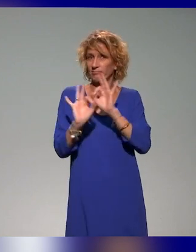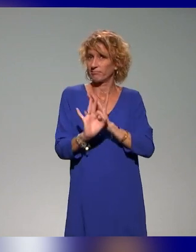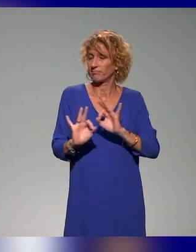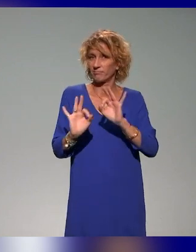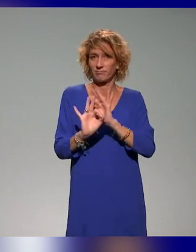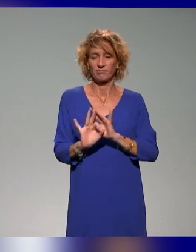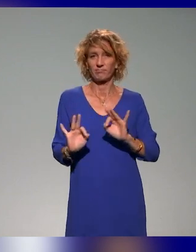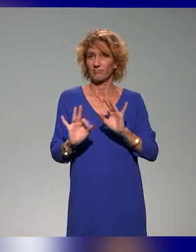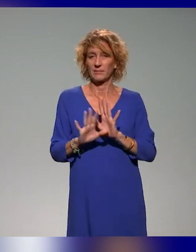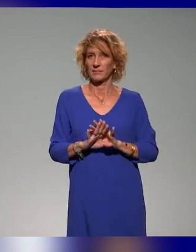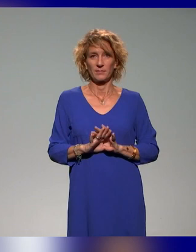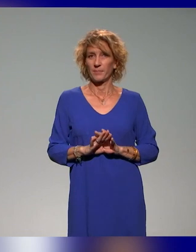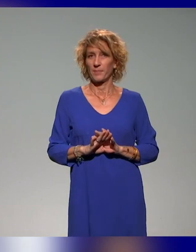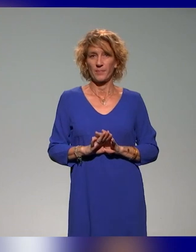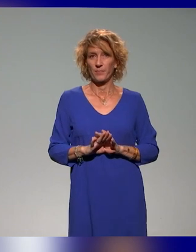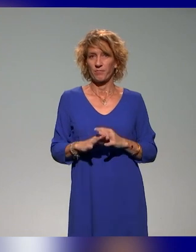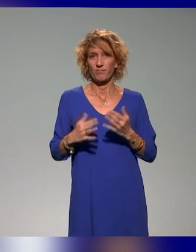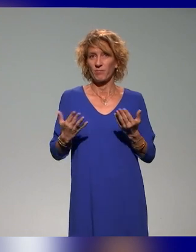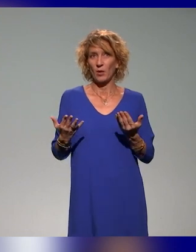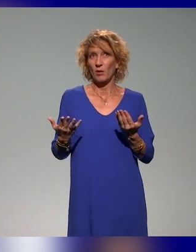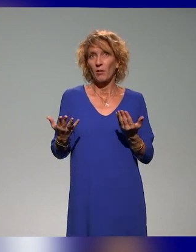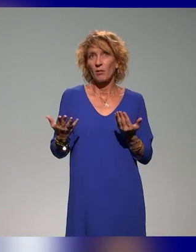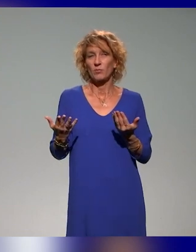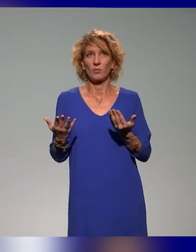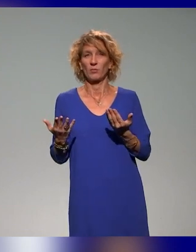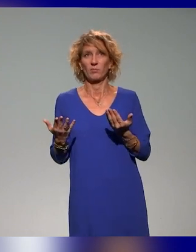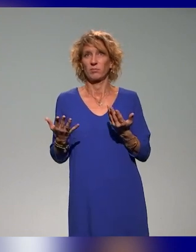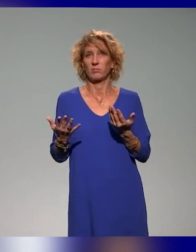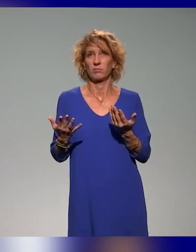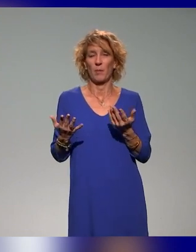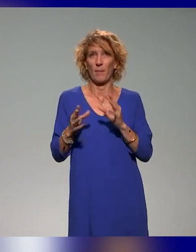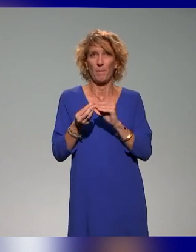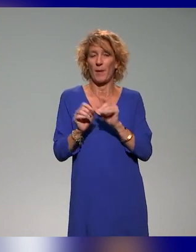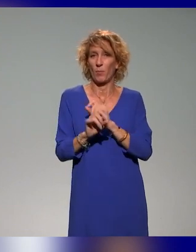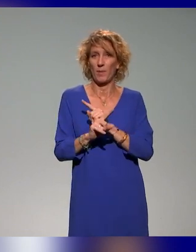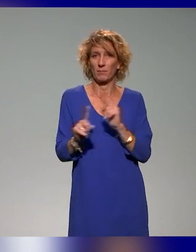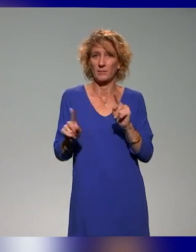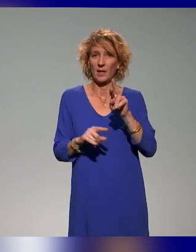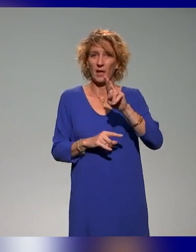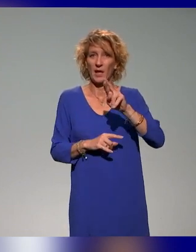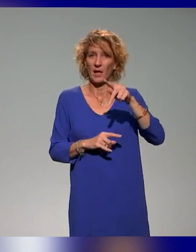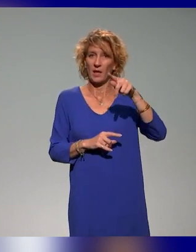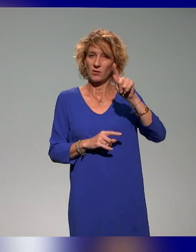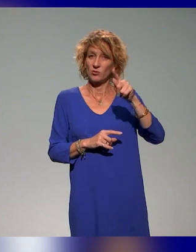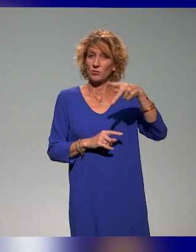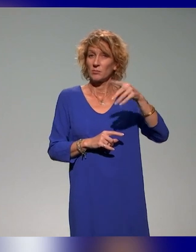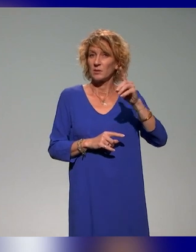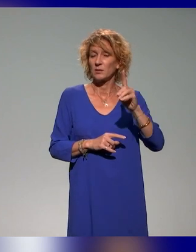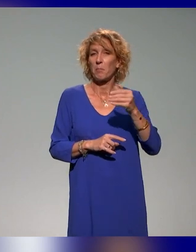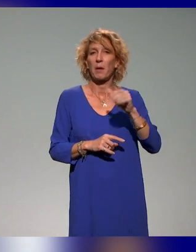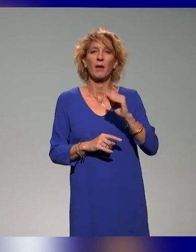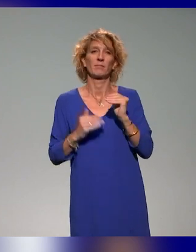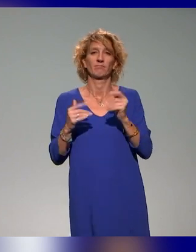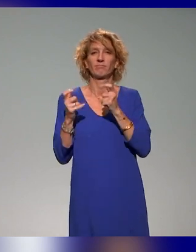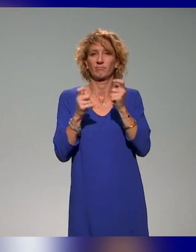donc qui tiendraient du RGPD, mais c'est à